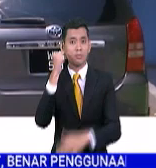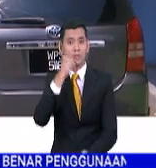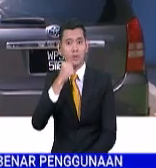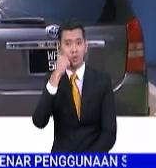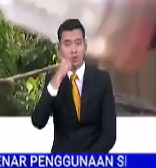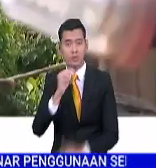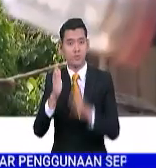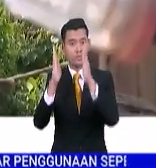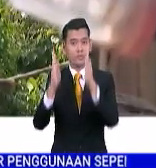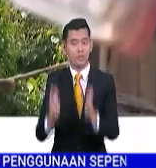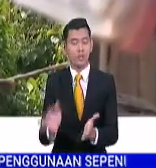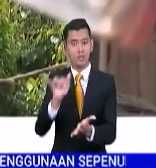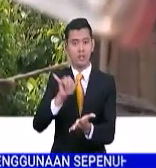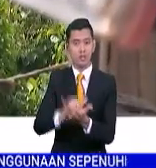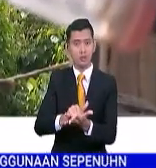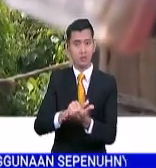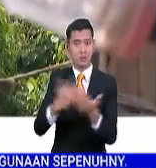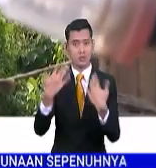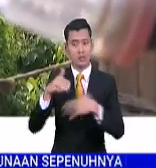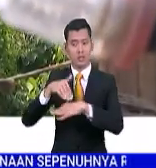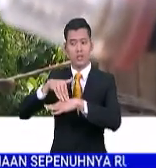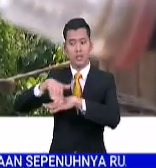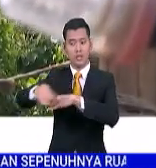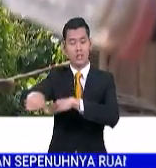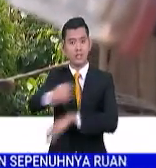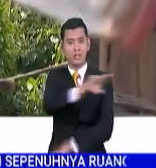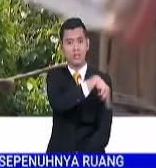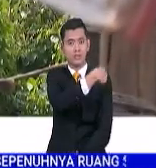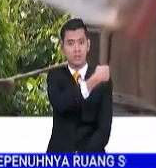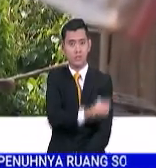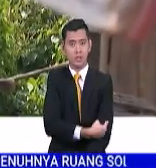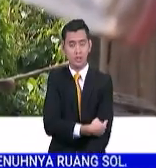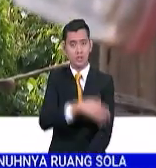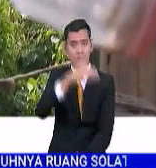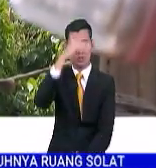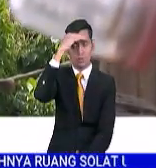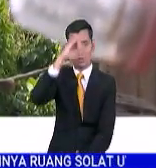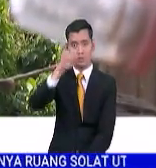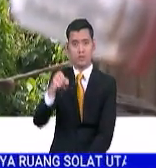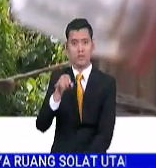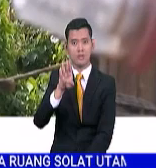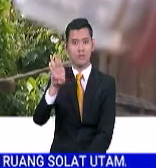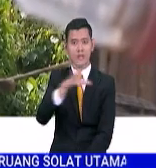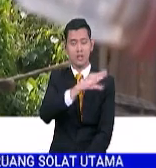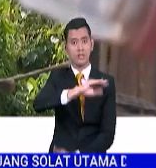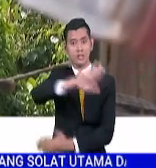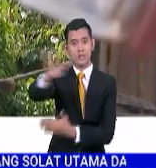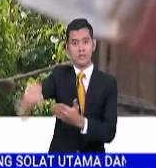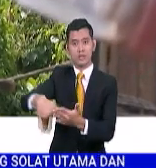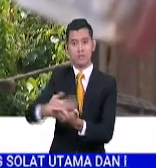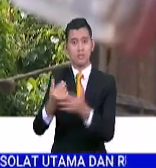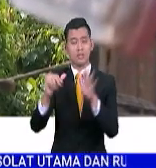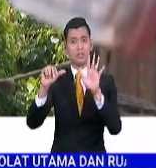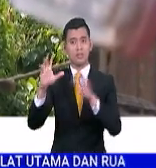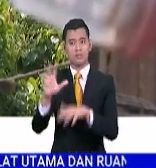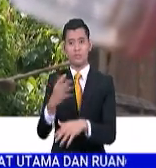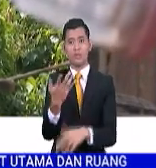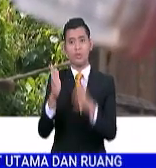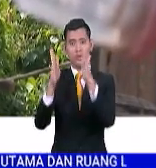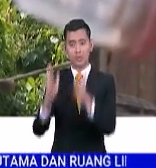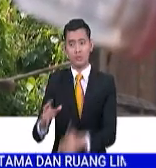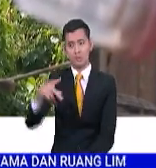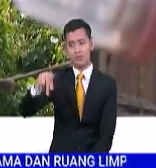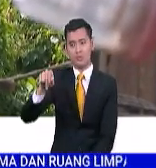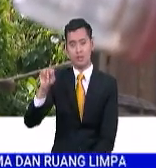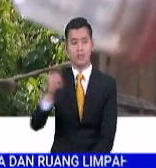berkenaan telah dikejarkan ke Hospital Sultanah Aminah Johor Bahru. Hasil siasatan, kesemua parti berumur 23 hingga